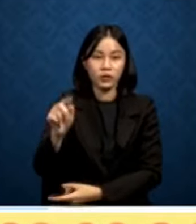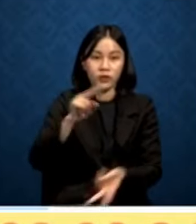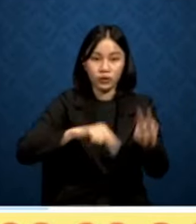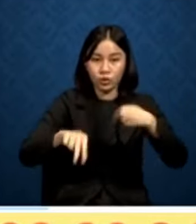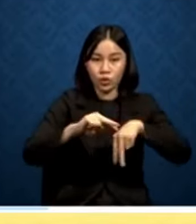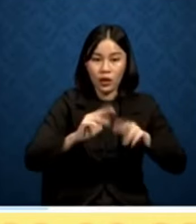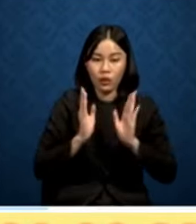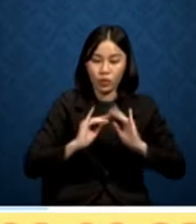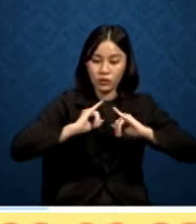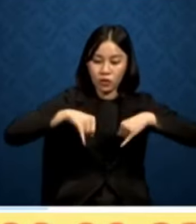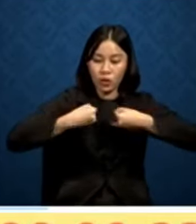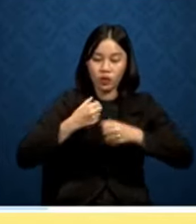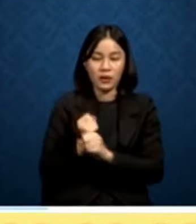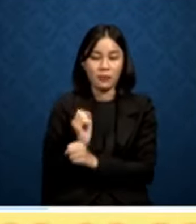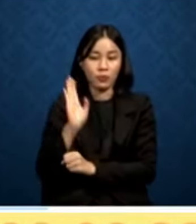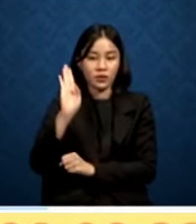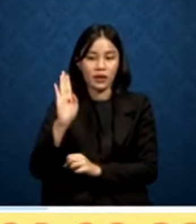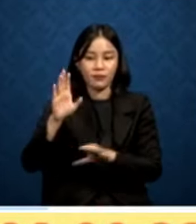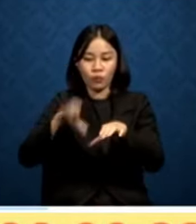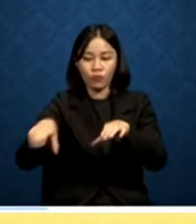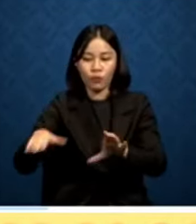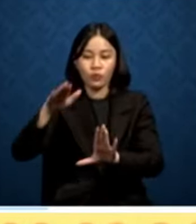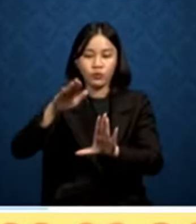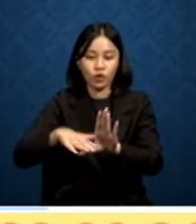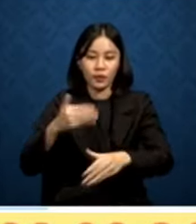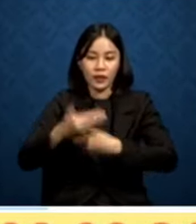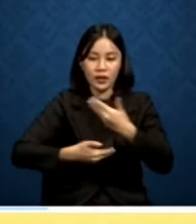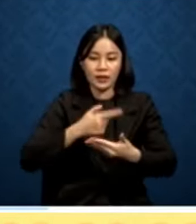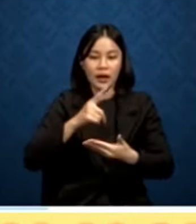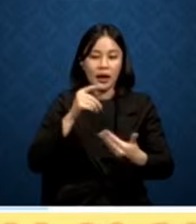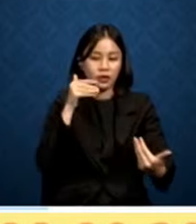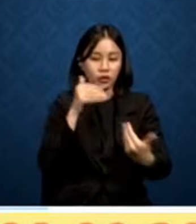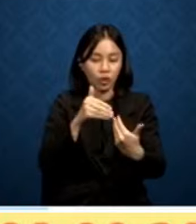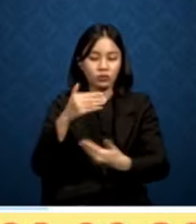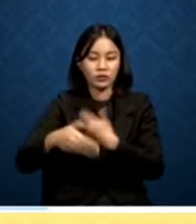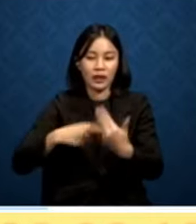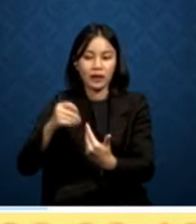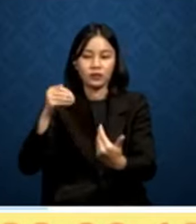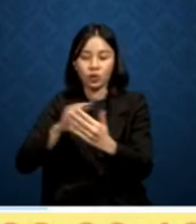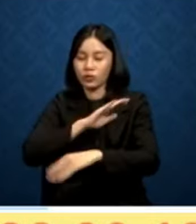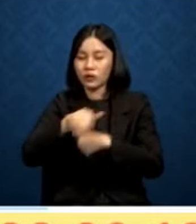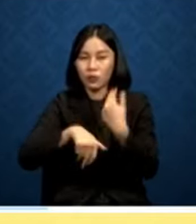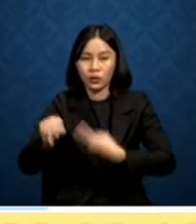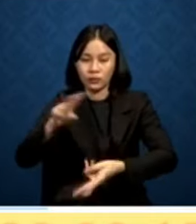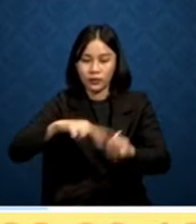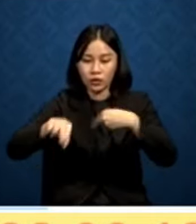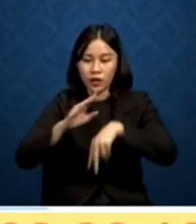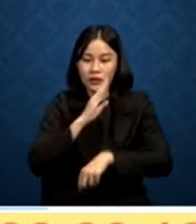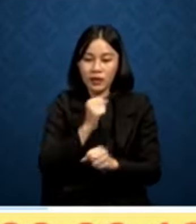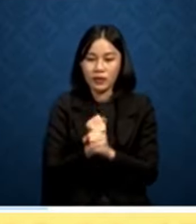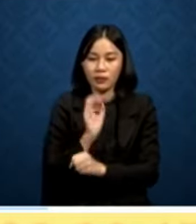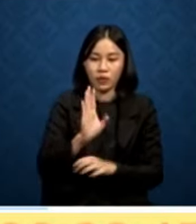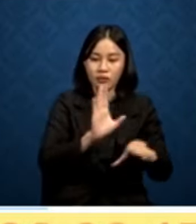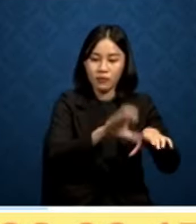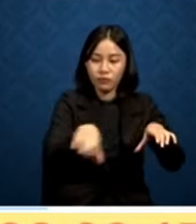ากผิาการ นว่stone นดปกิเยSpรเจ้าไหน